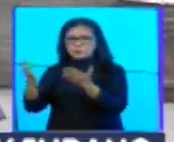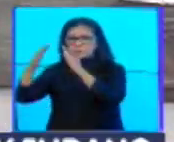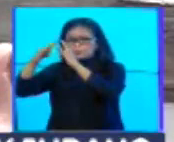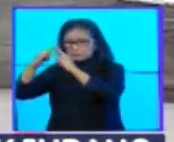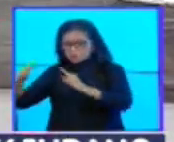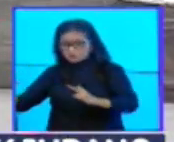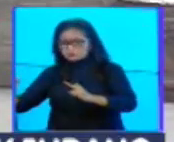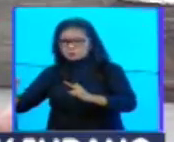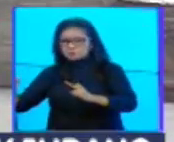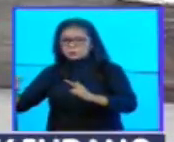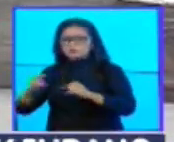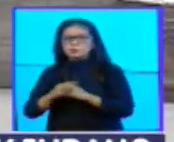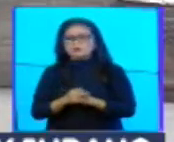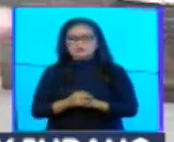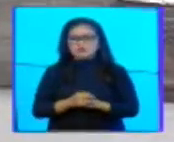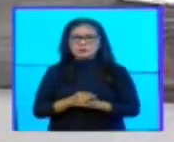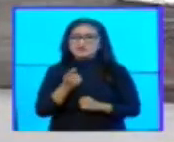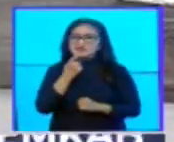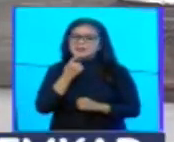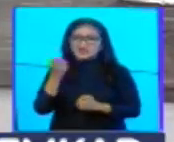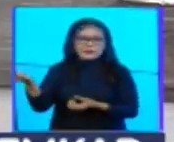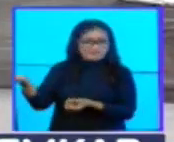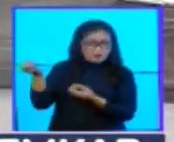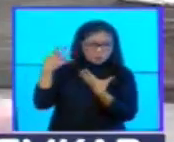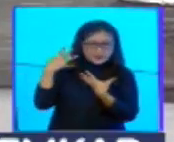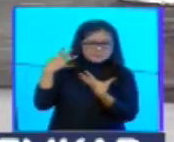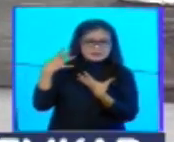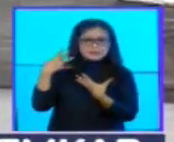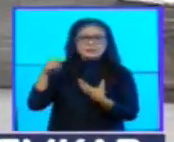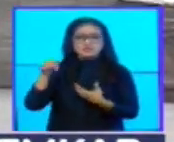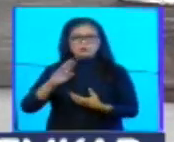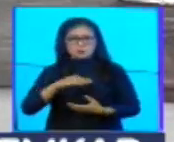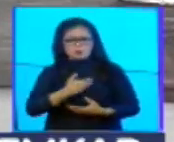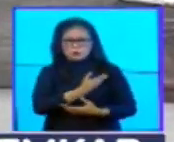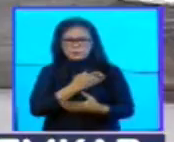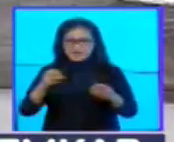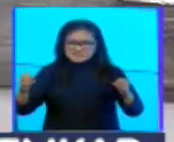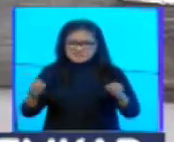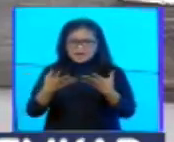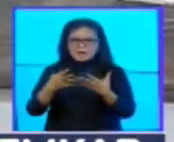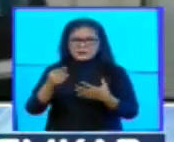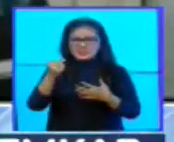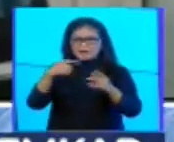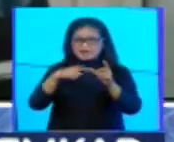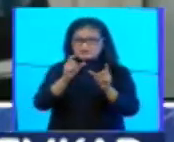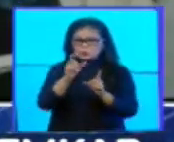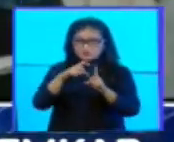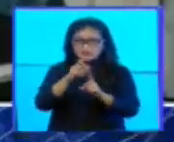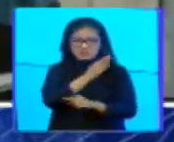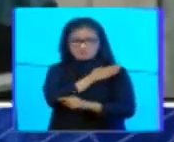dari Kabupaten Sumedang terkait dengan informasi terkini dari para korban kecelakaan di RSUD Kabupaten Sumedang